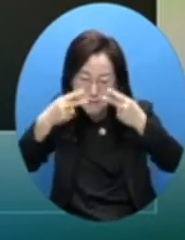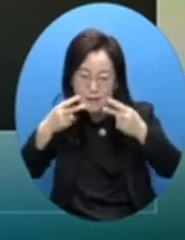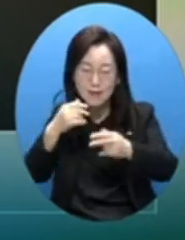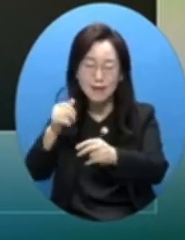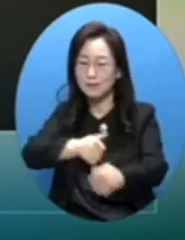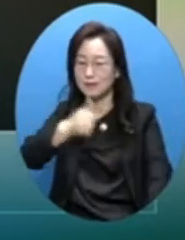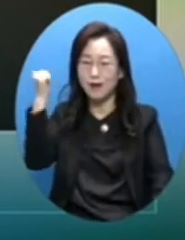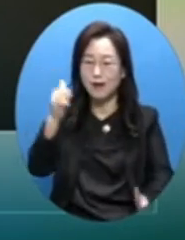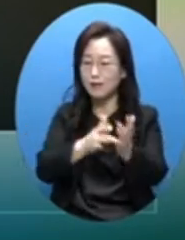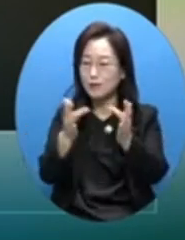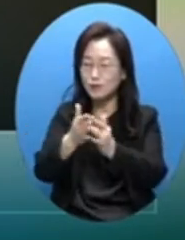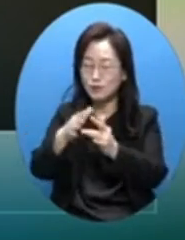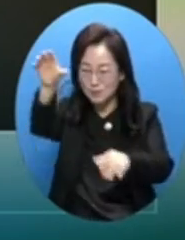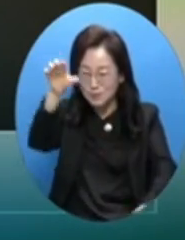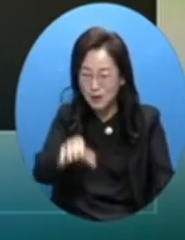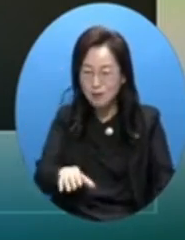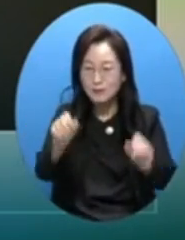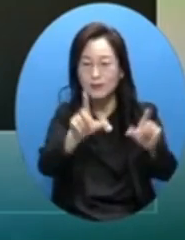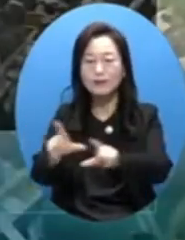예수처럼 살자,